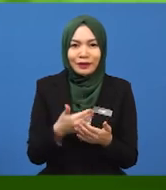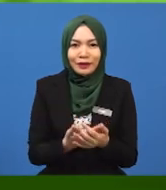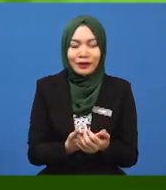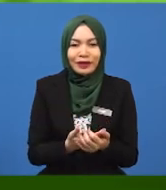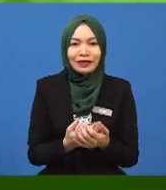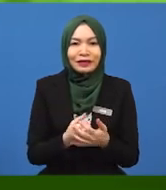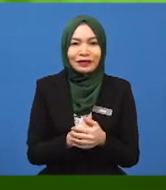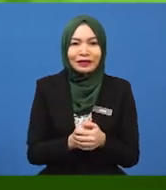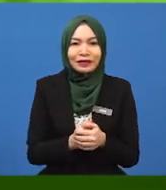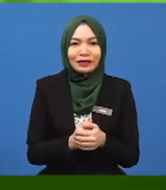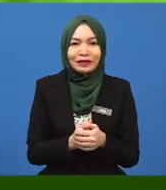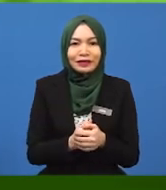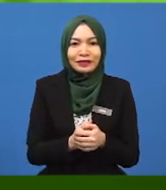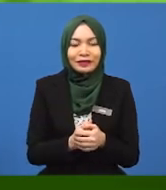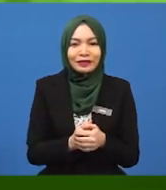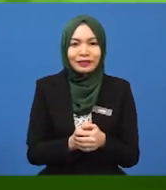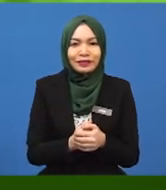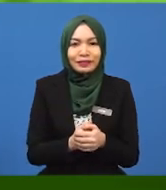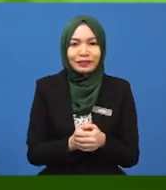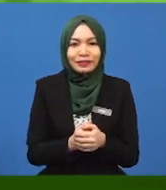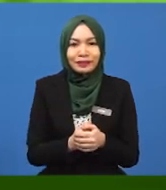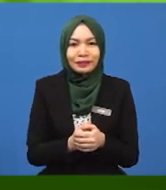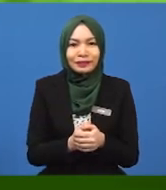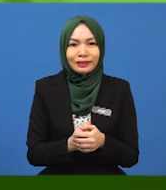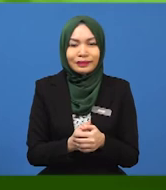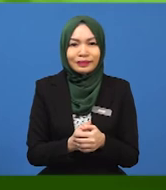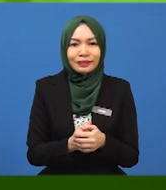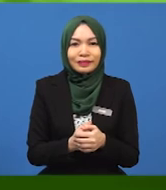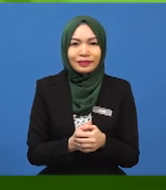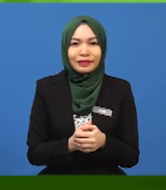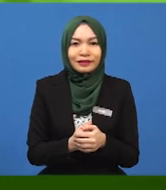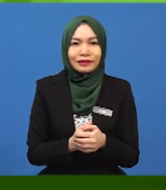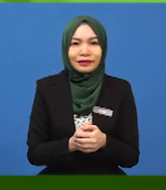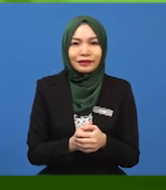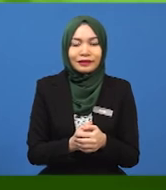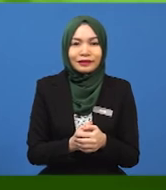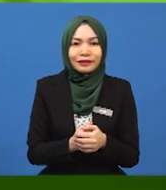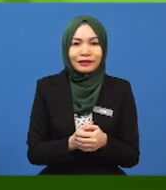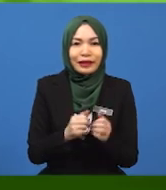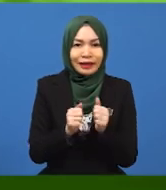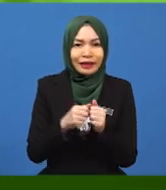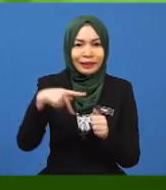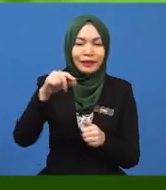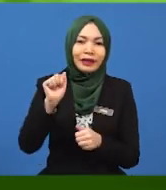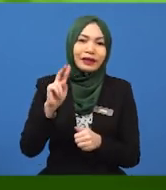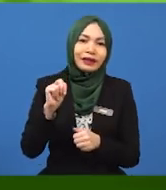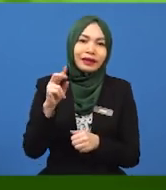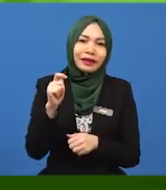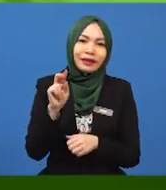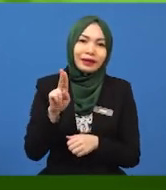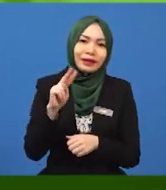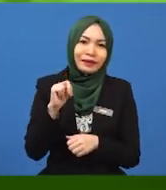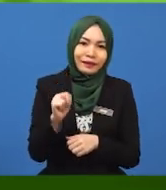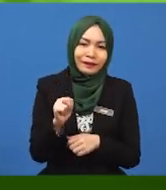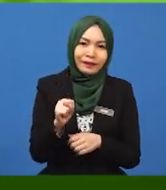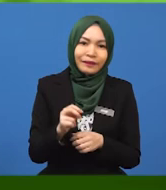Daun sirih ulam pegaga, makan sekapur senang hati. walaupun